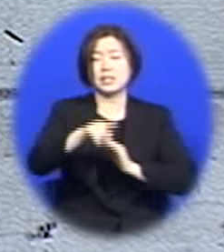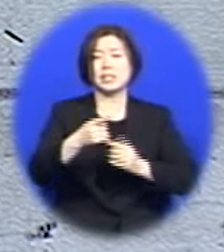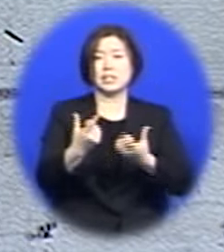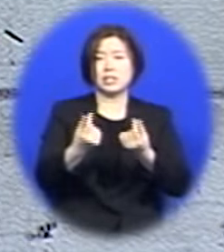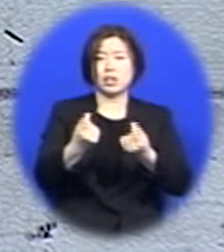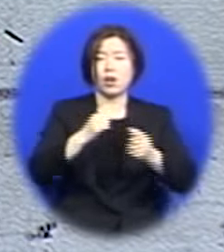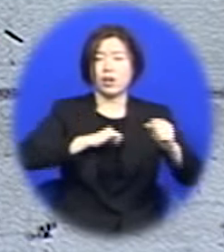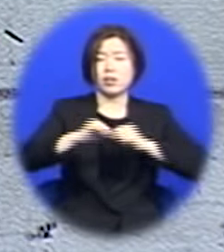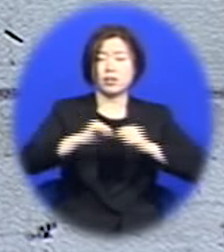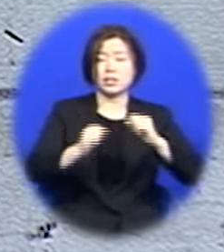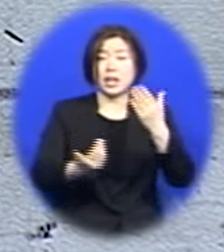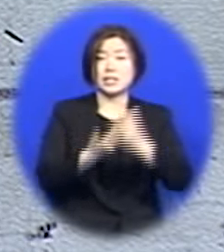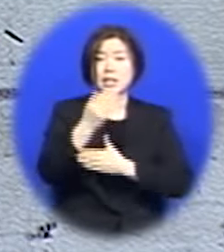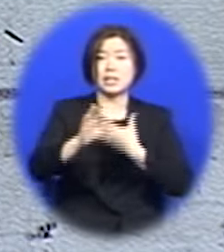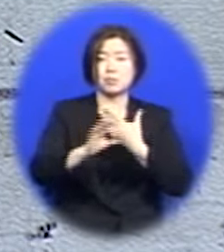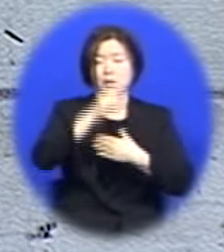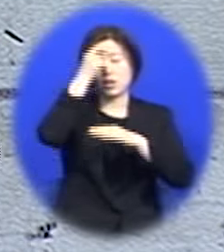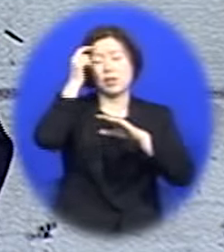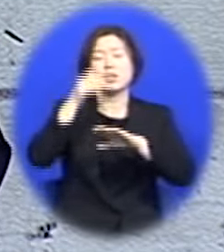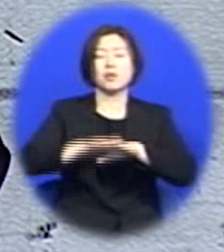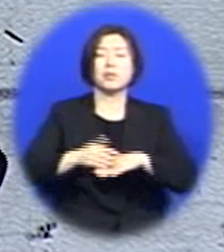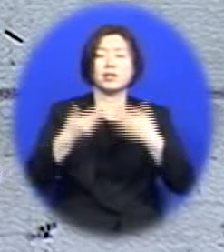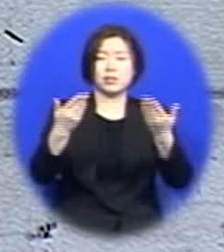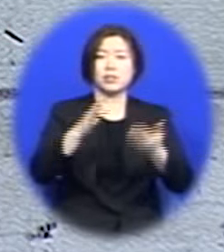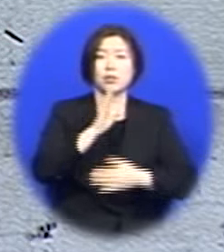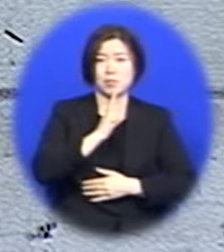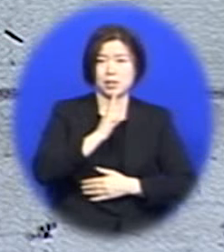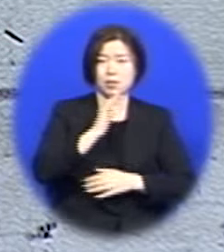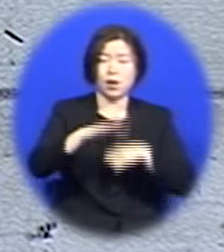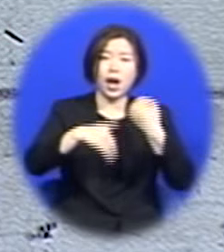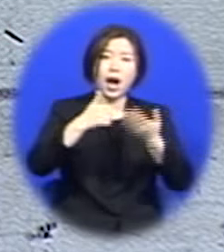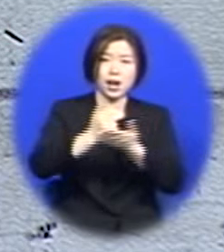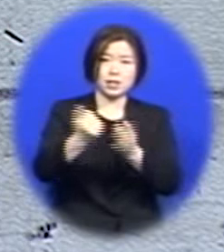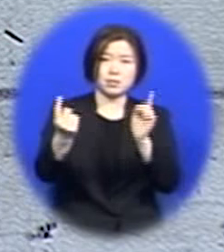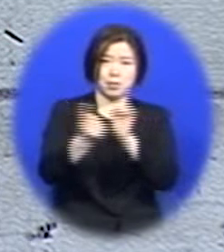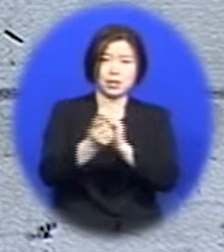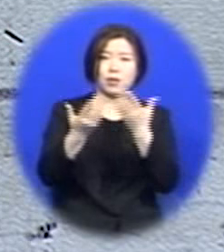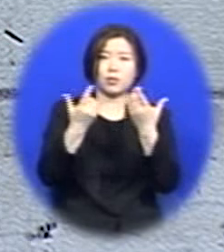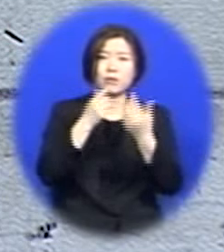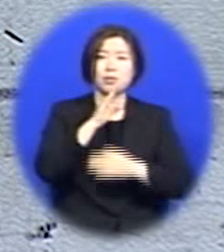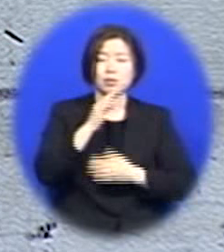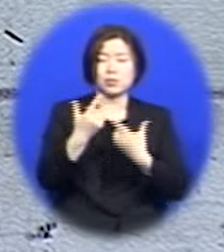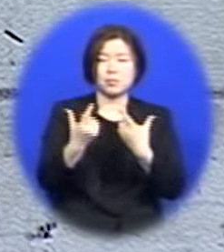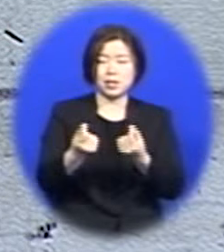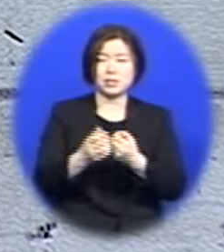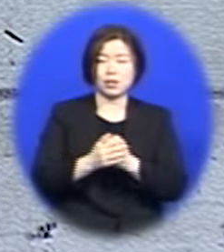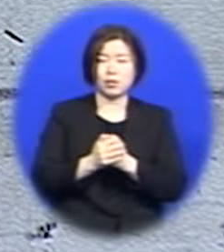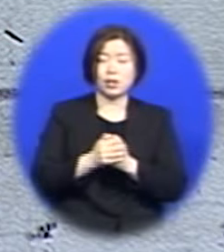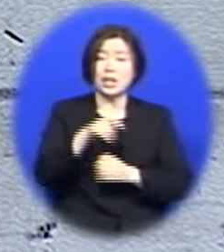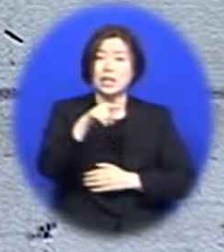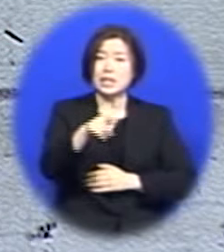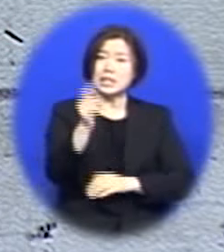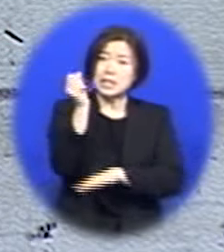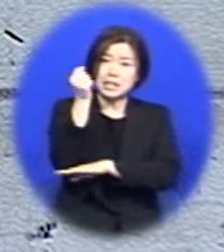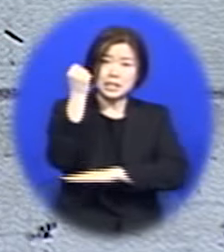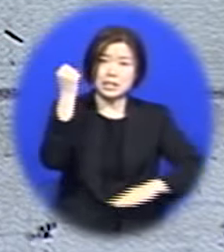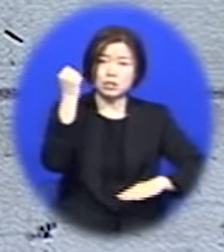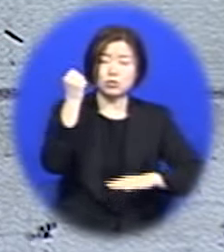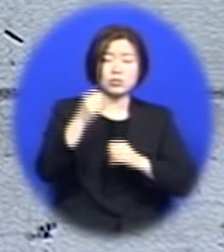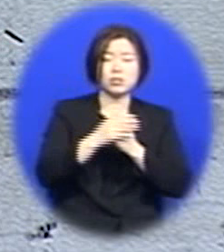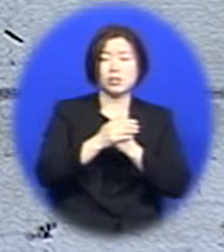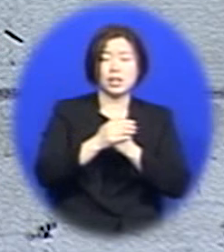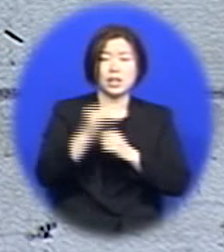예배를 드린 겁니다. 하나님을 만난 거죠. 여러분, 이 기준은 이제부터 흔들리면 안